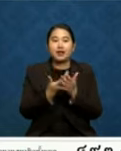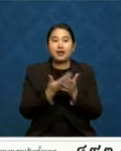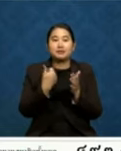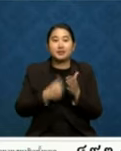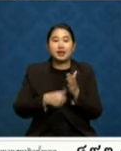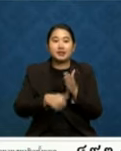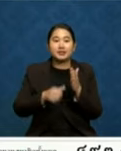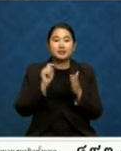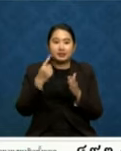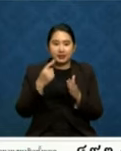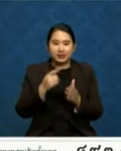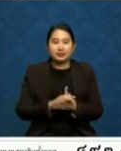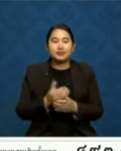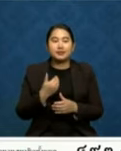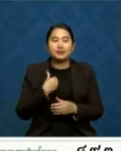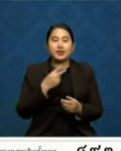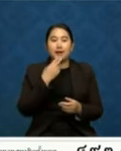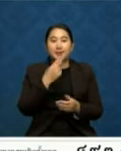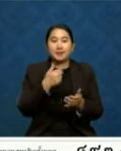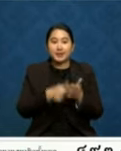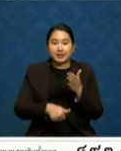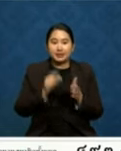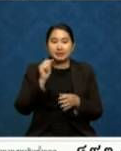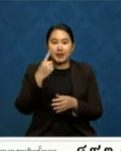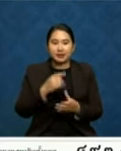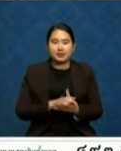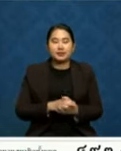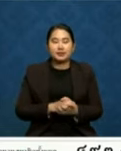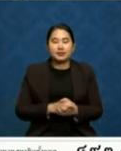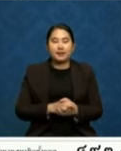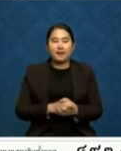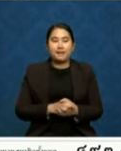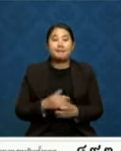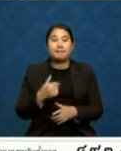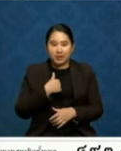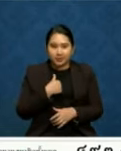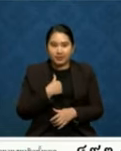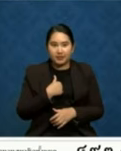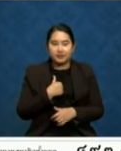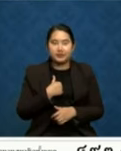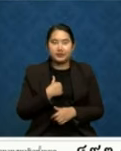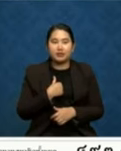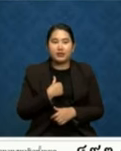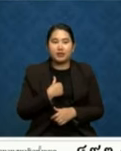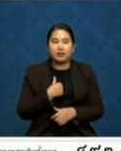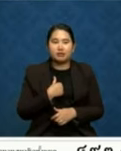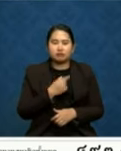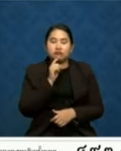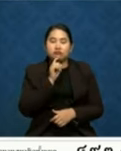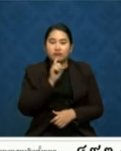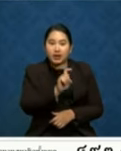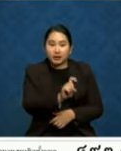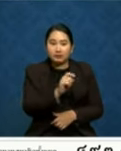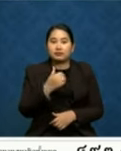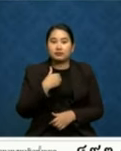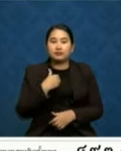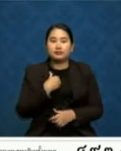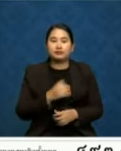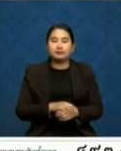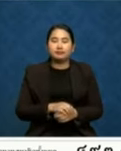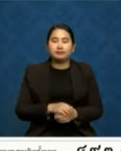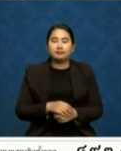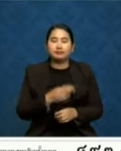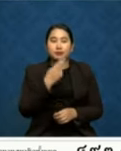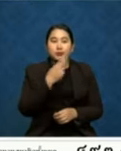นะครับของยาสูบใหม่ผมเองเนี่ยนะครับก็ไต่ถามนะครับว่าถ้า